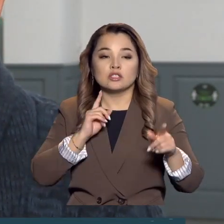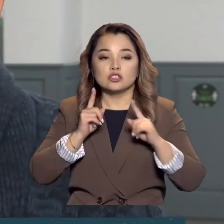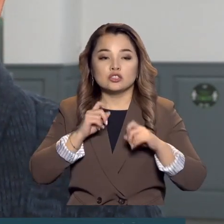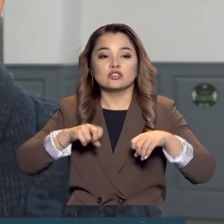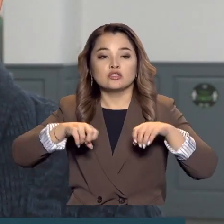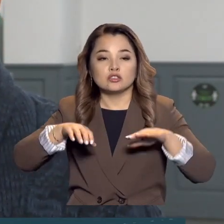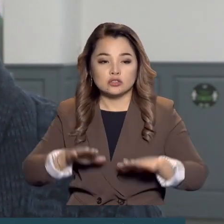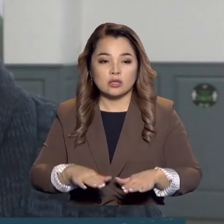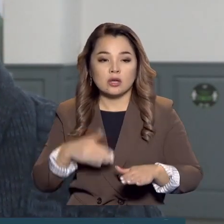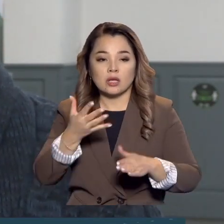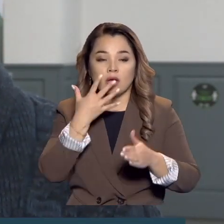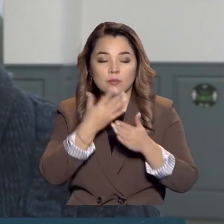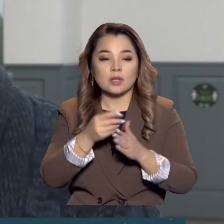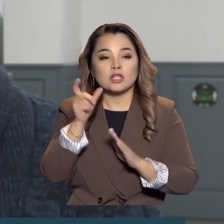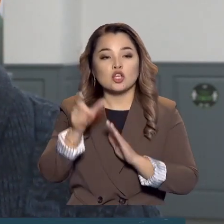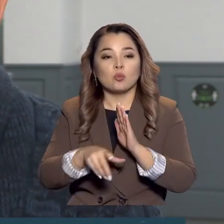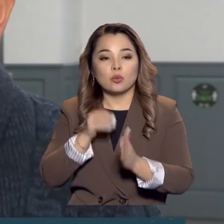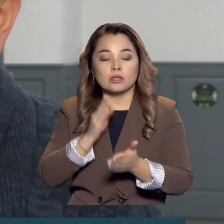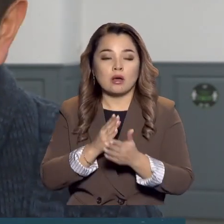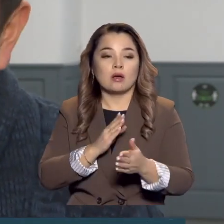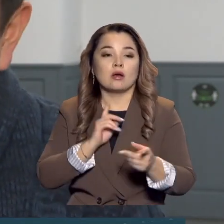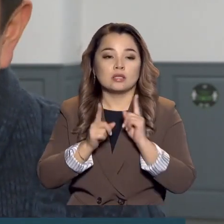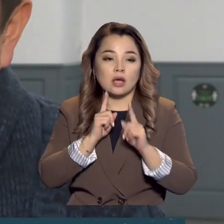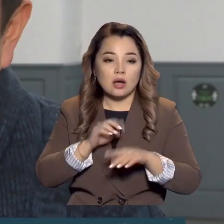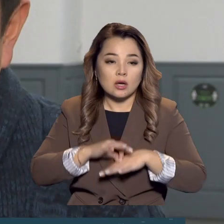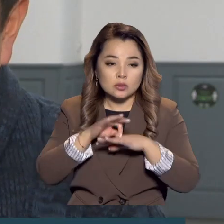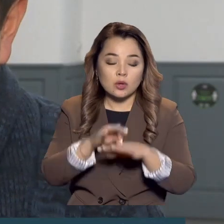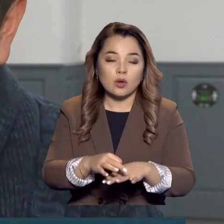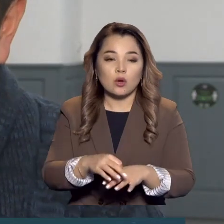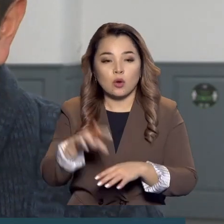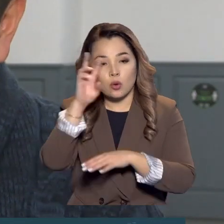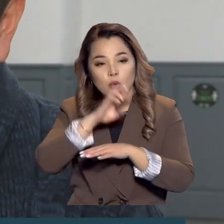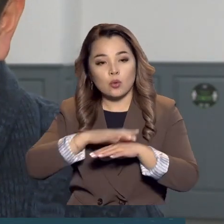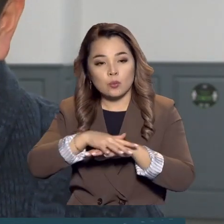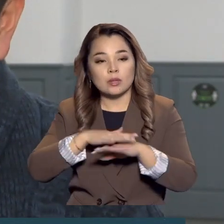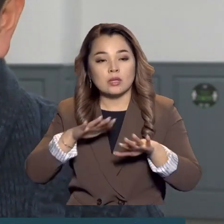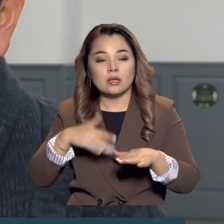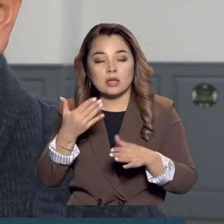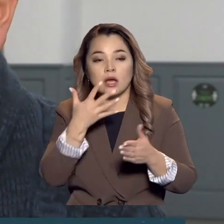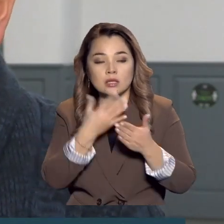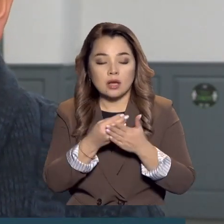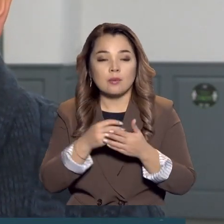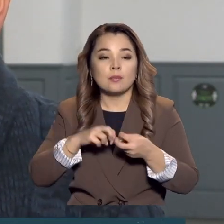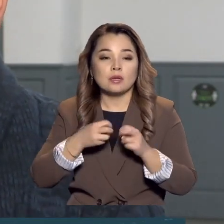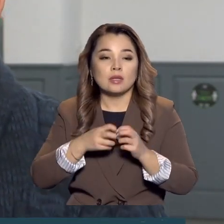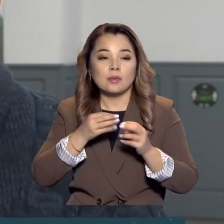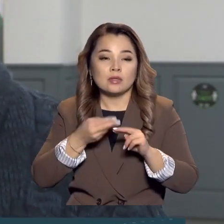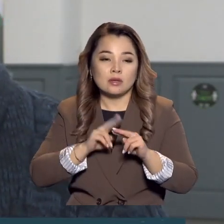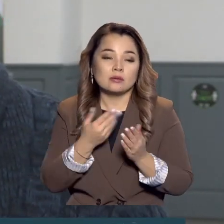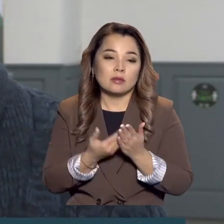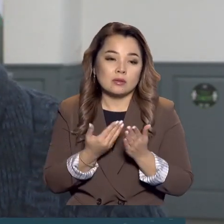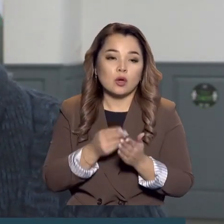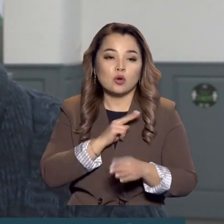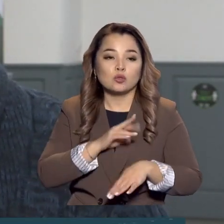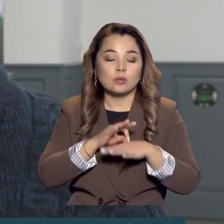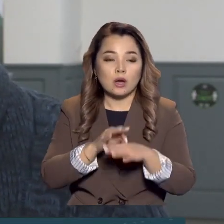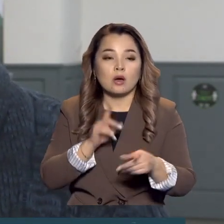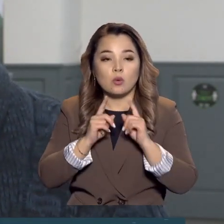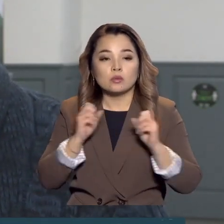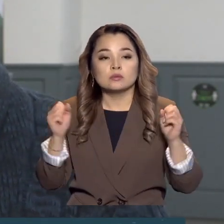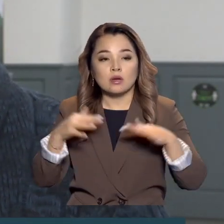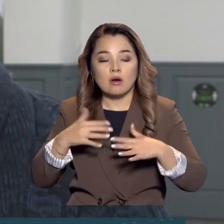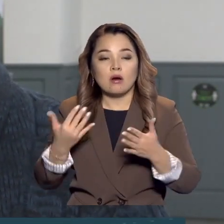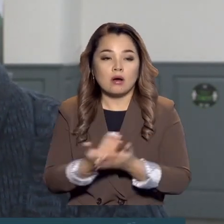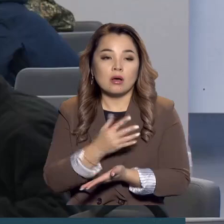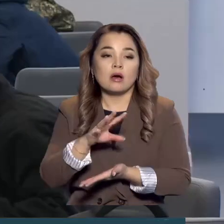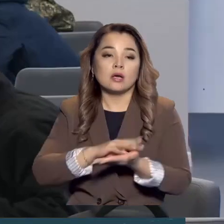тиісті осы мәселеге қарастыратын депутаттардың отырысымен, үкіметтегі сол осы мәселемен айналысатын азаматтардың отырысымен бұл мәселе қайта қарастырылу